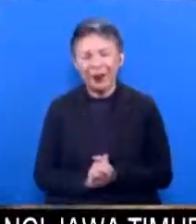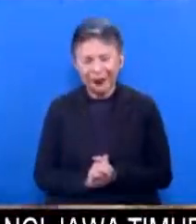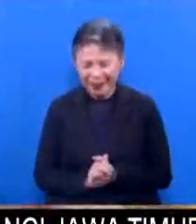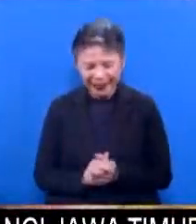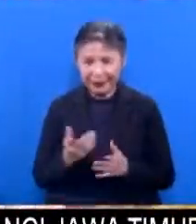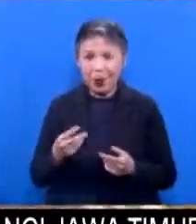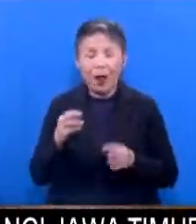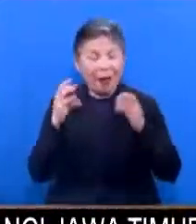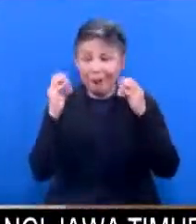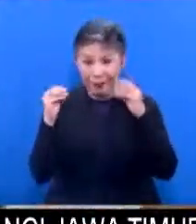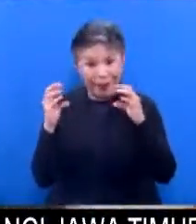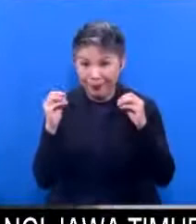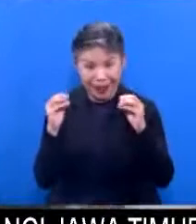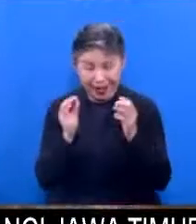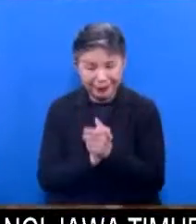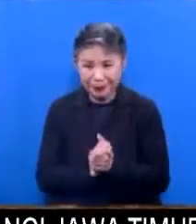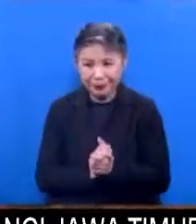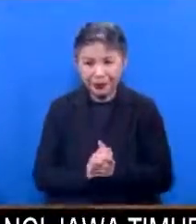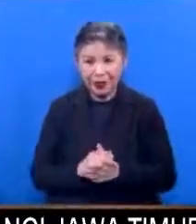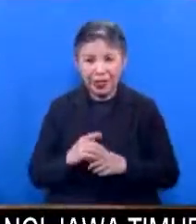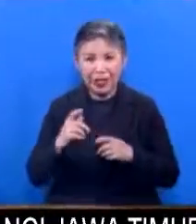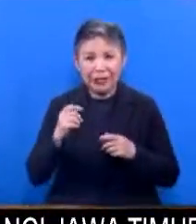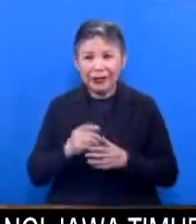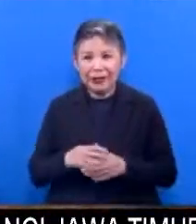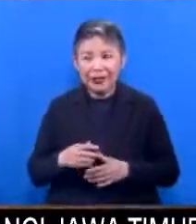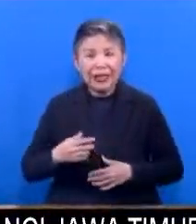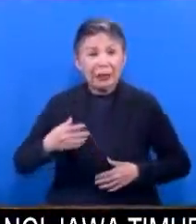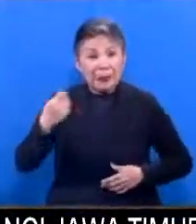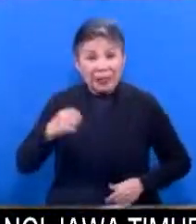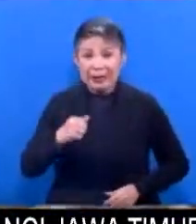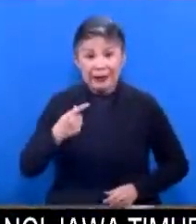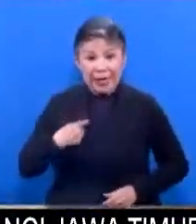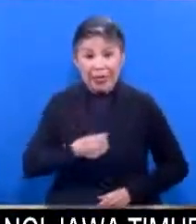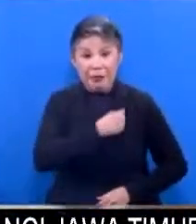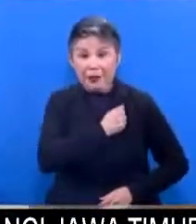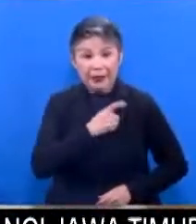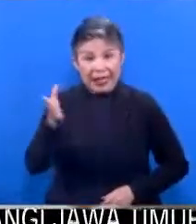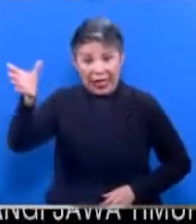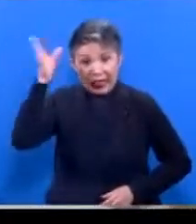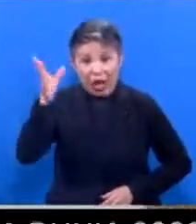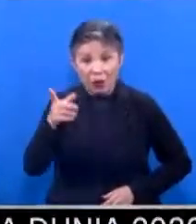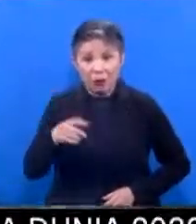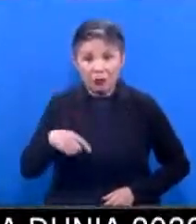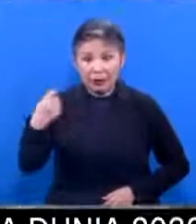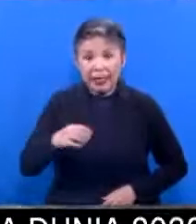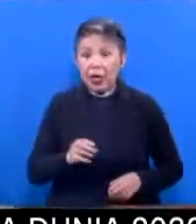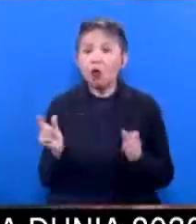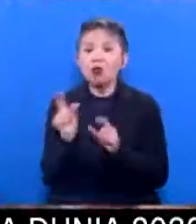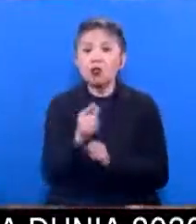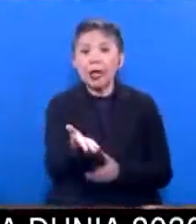Yang kedua, saya tidak tahu ini supplier atau tidak. Saya menteri, tidak urus